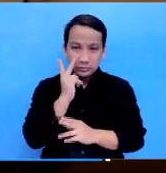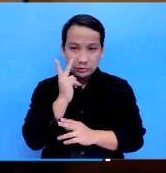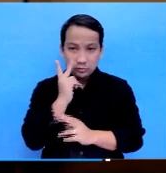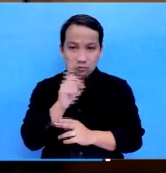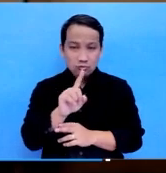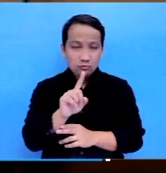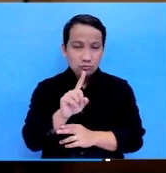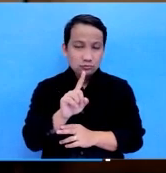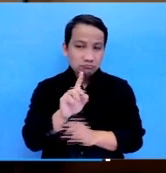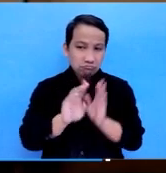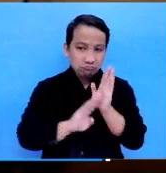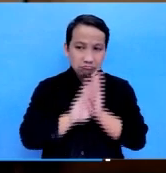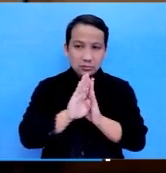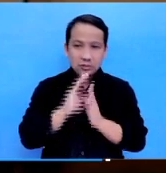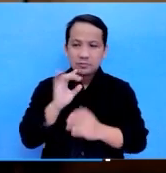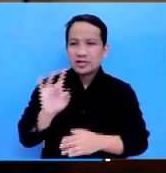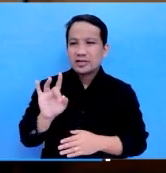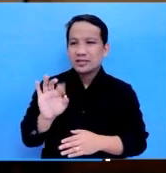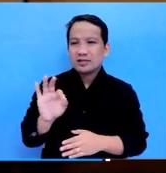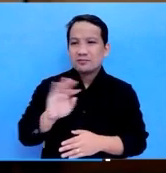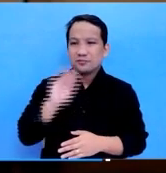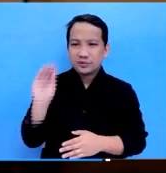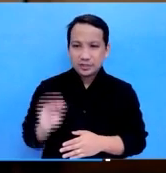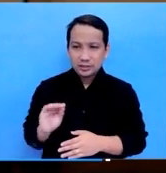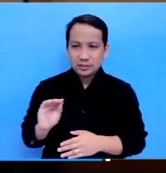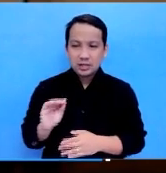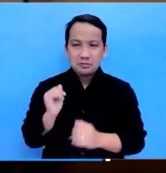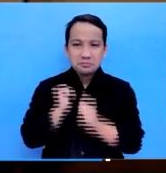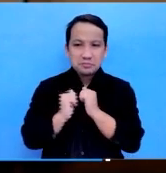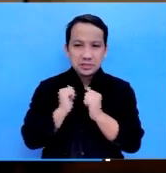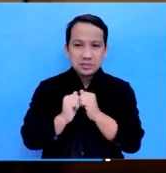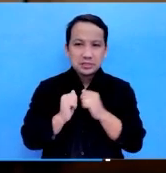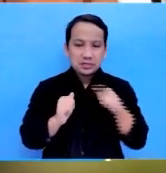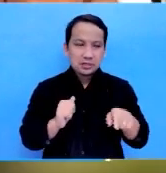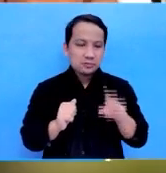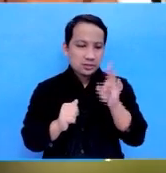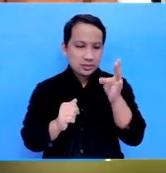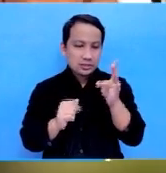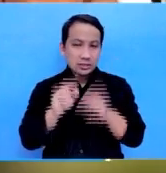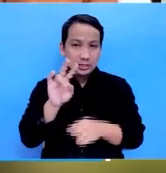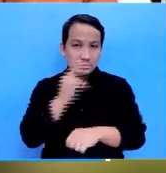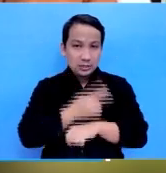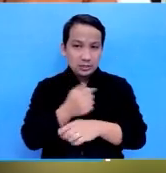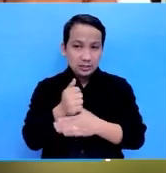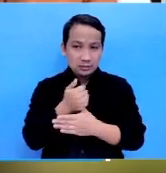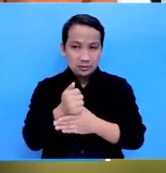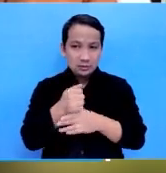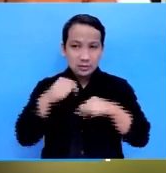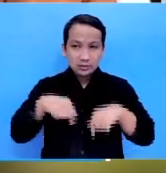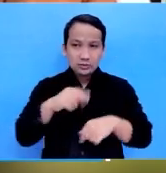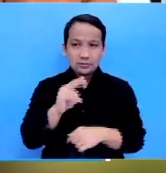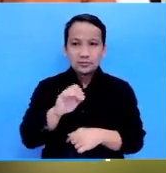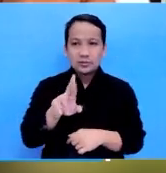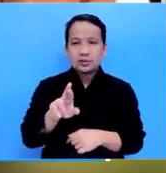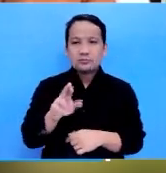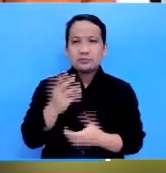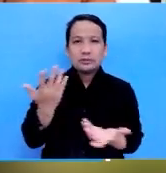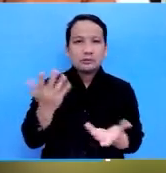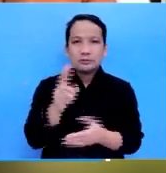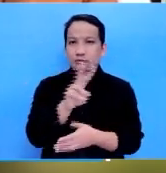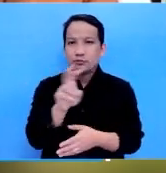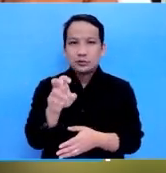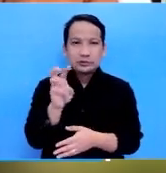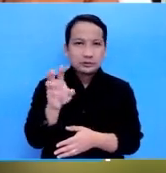one-week growth rate ay 89%. Meaning yung 7-day average ng cases natin sa Metro Manila, ngayon nasa